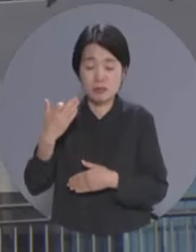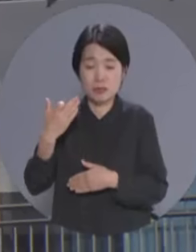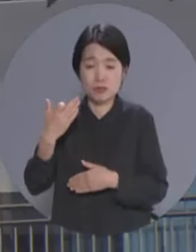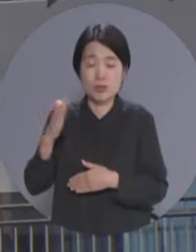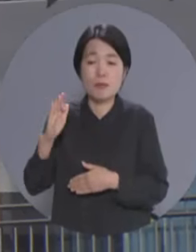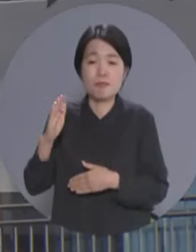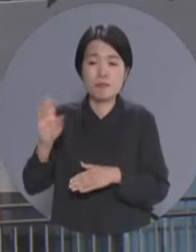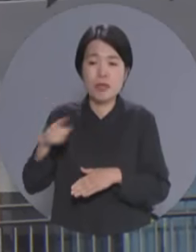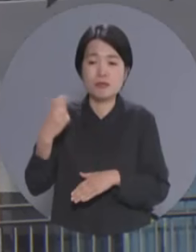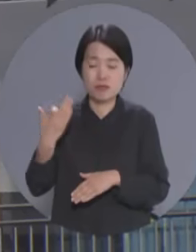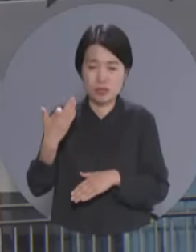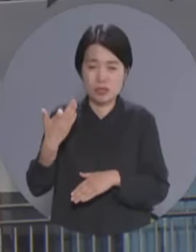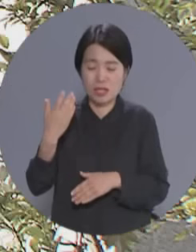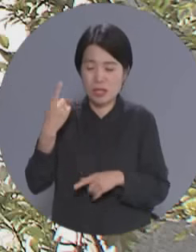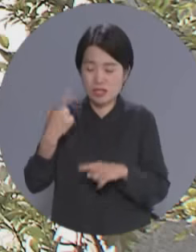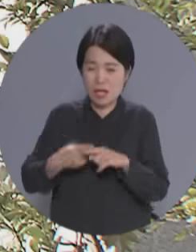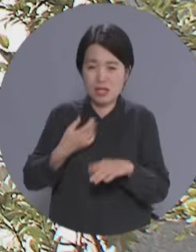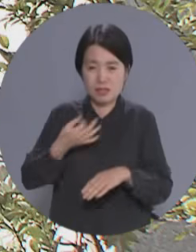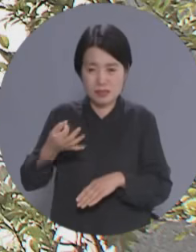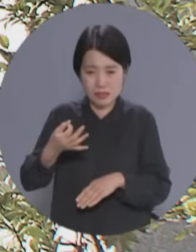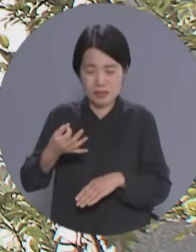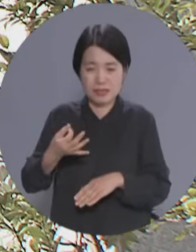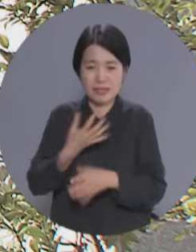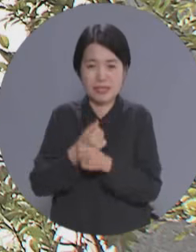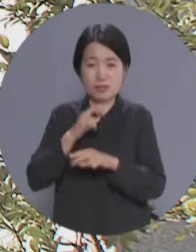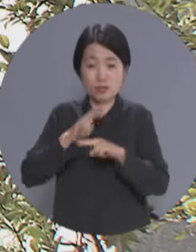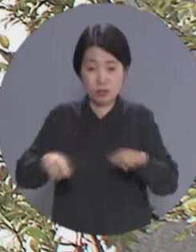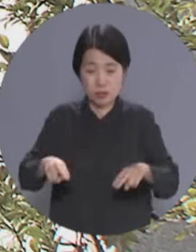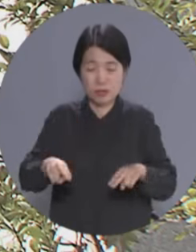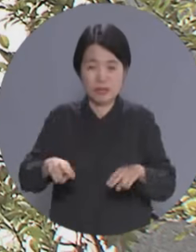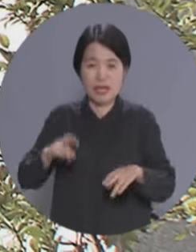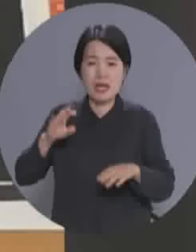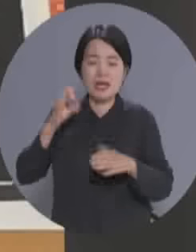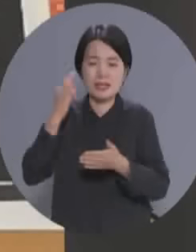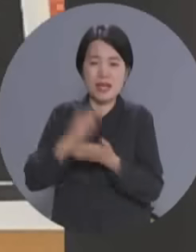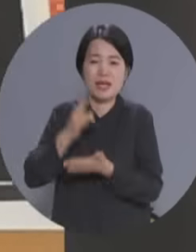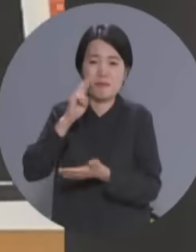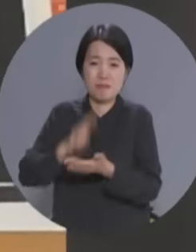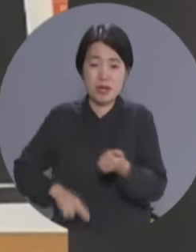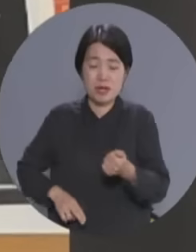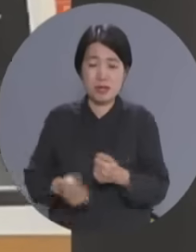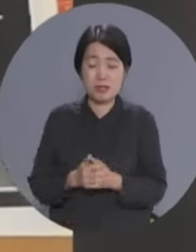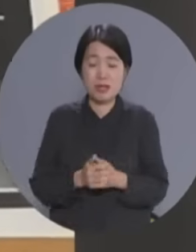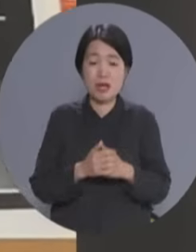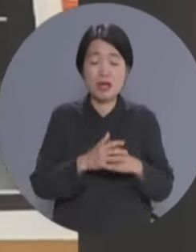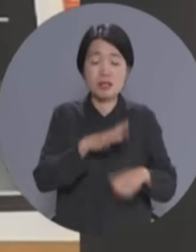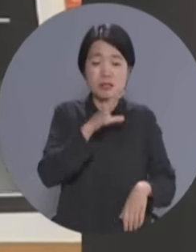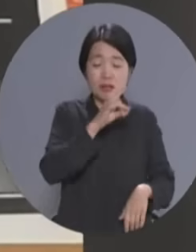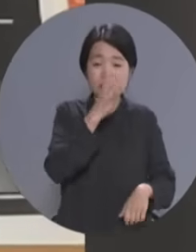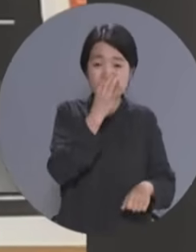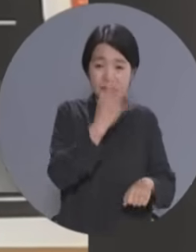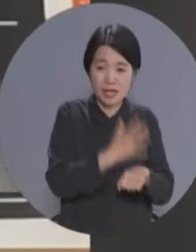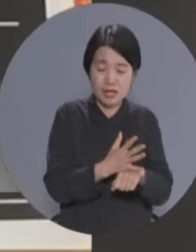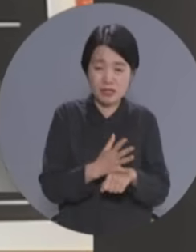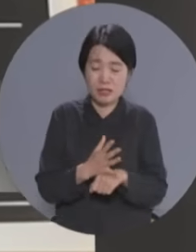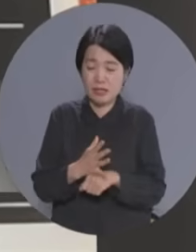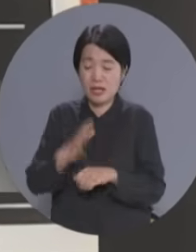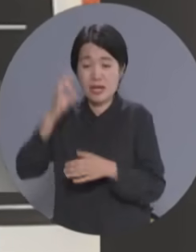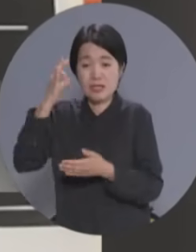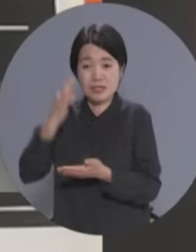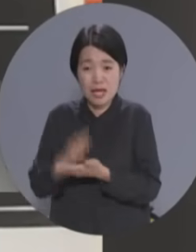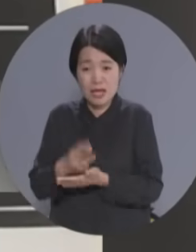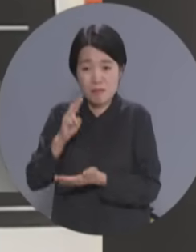190여 세대가 최근 할인 분양 시장에 나온 겁니다 기존 분양가와 할인가 차이는 최대 8천만